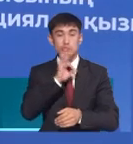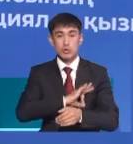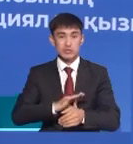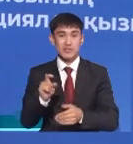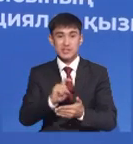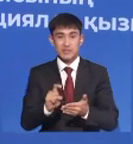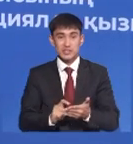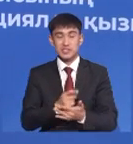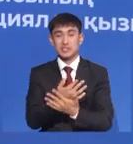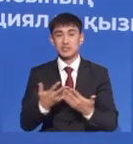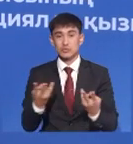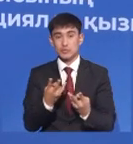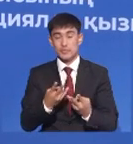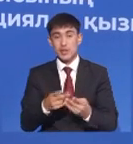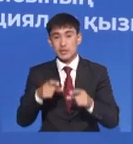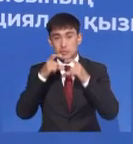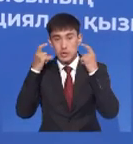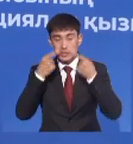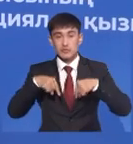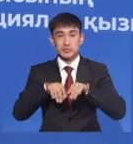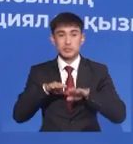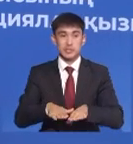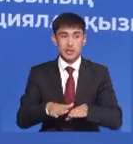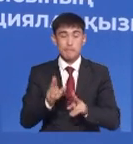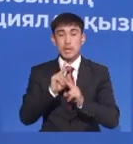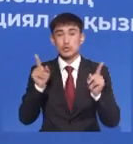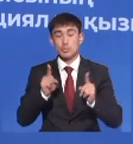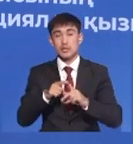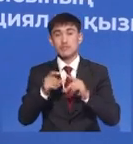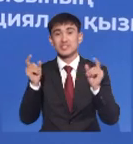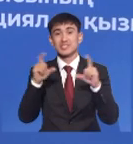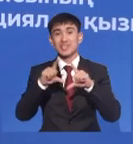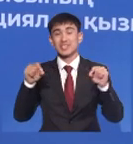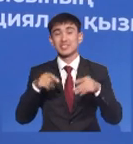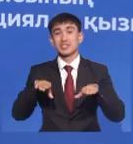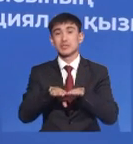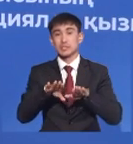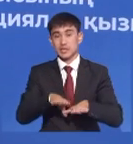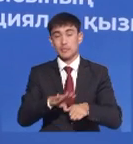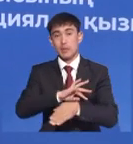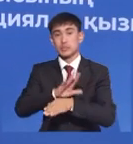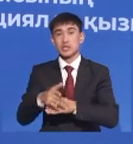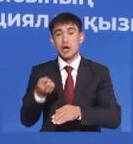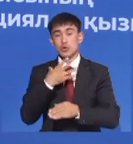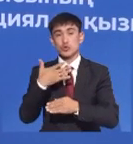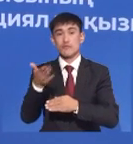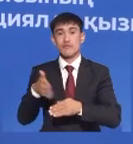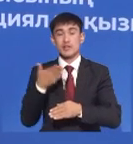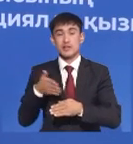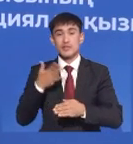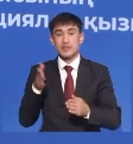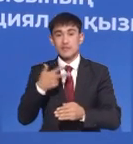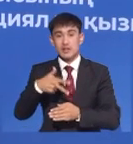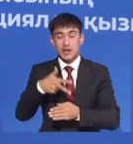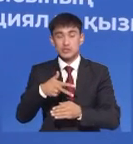использовать дезинфицирующие средства. Носить маску в общественных местах, особенно в закрытых помещениях. Обеспечить хорошую вентиляцию в помещениях,